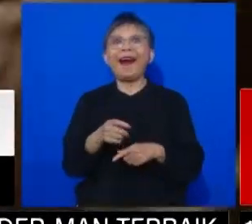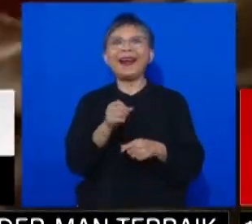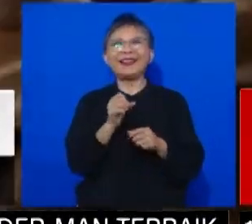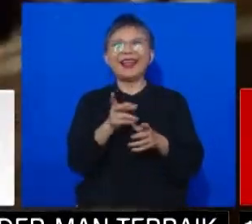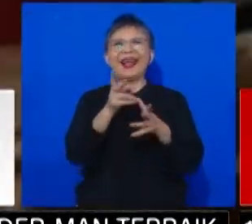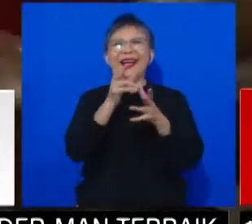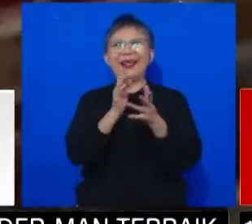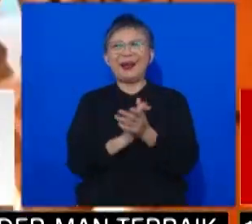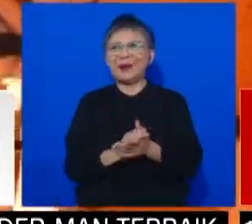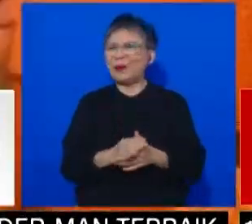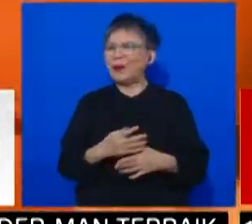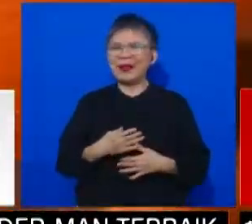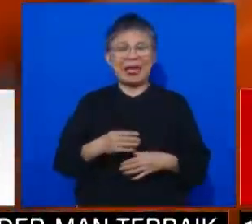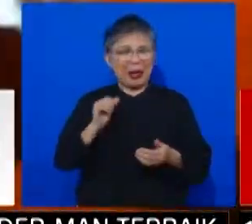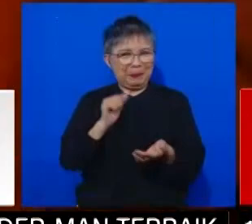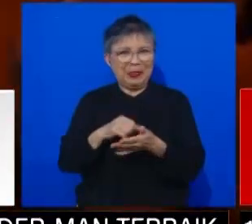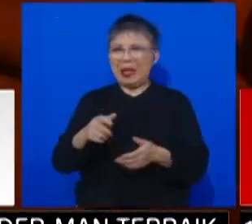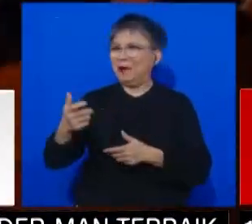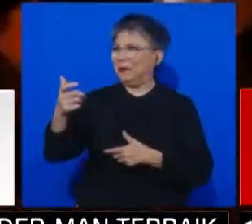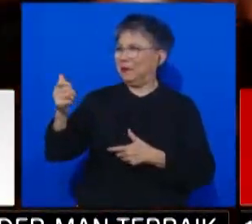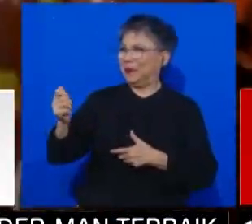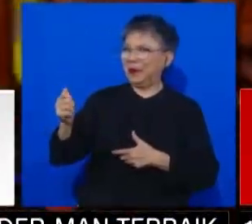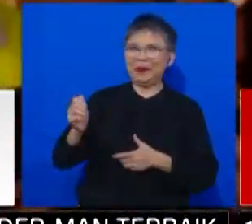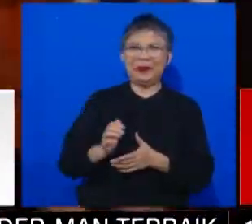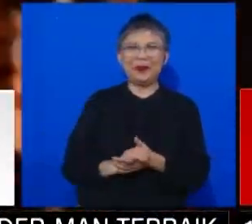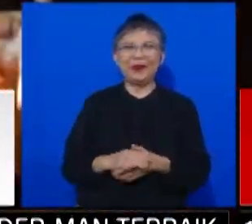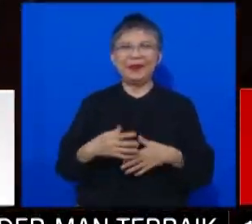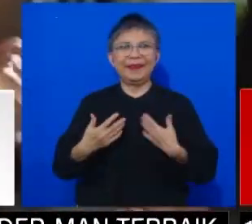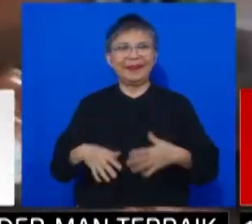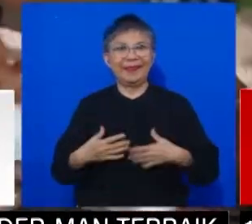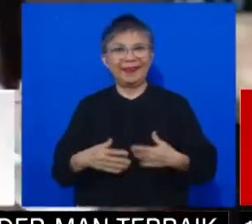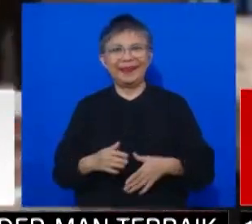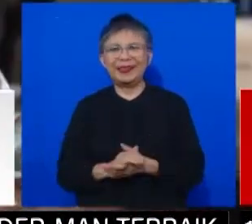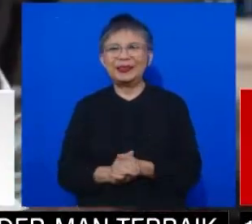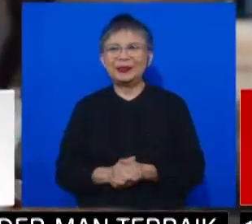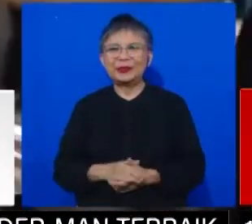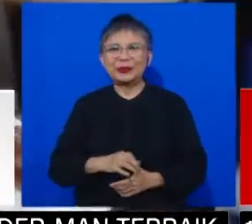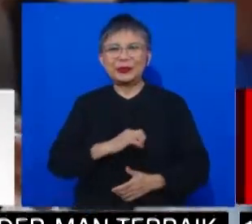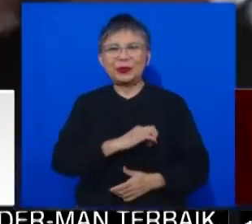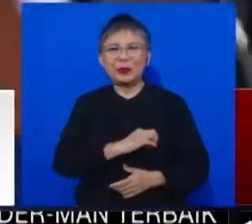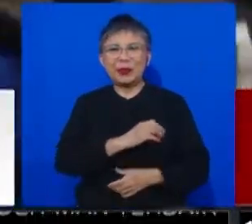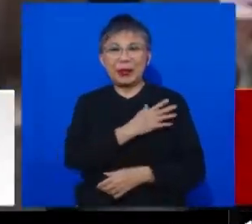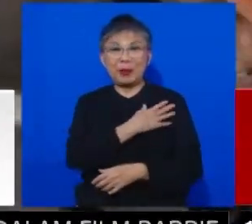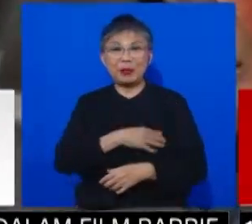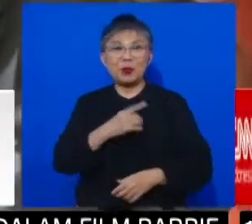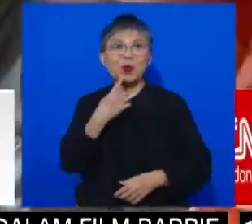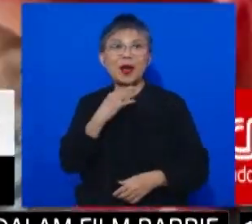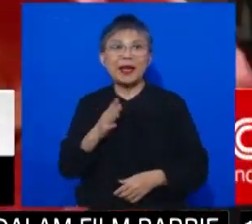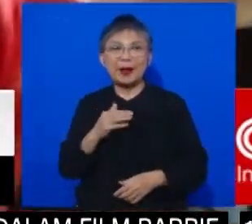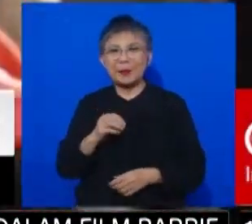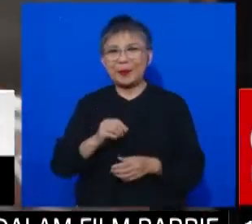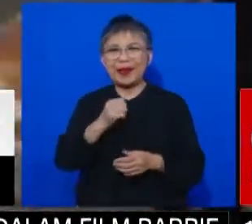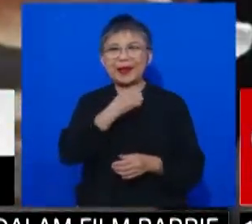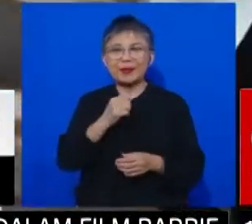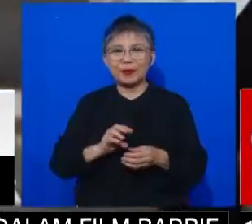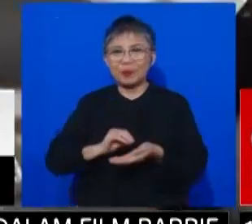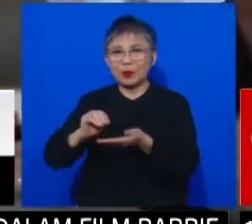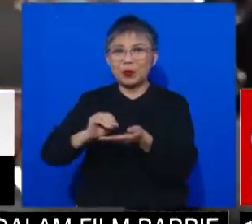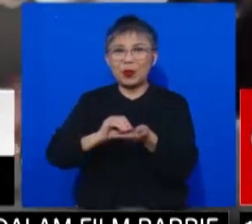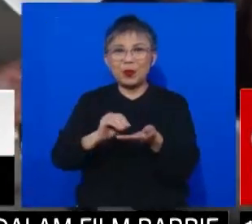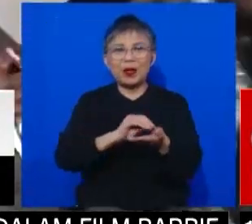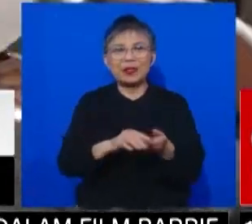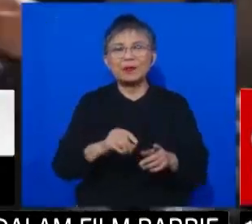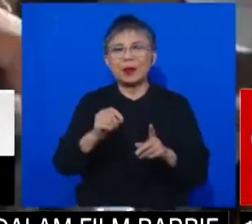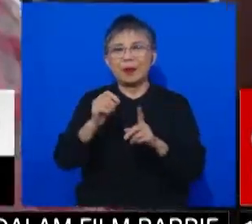datang, baru saya dapat baju. Dengan menggunakan kaos lengan panjang berwarna merah, Jokowi pun juga membagikan bantuan amplop berisi uang tunai kepada